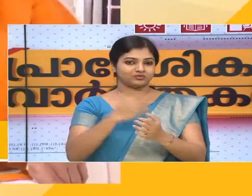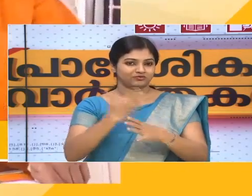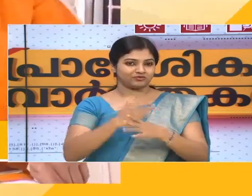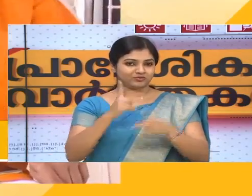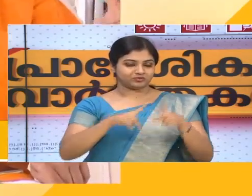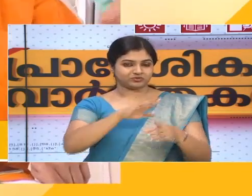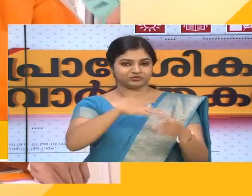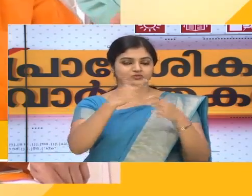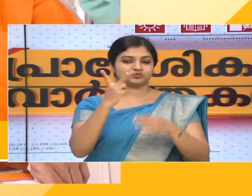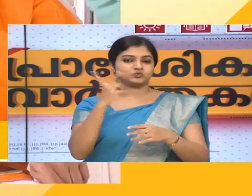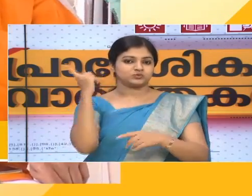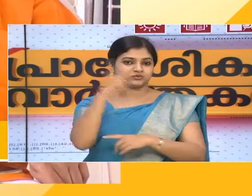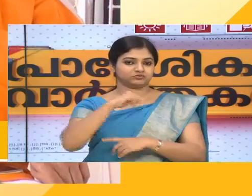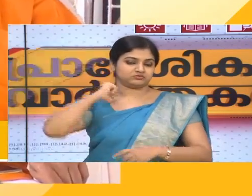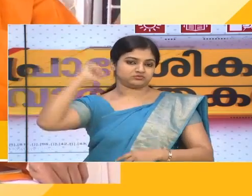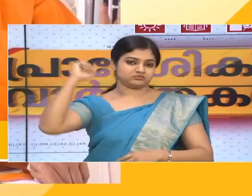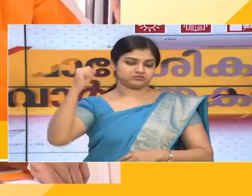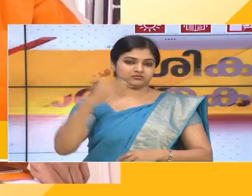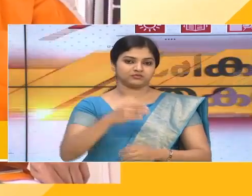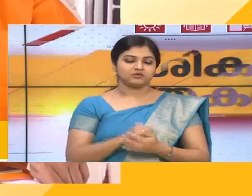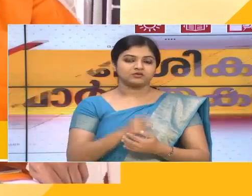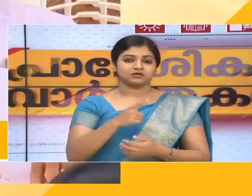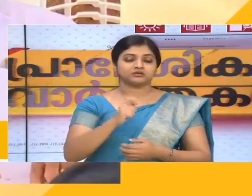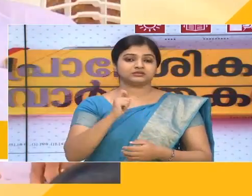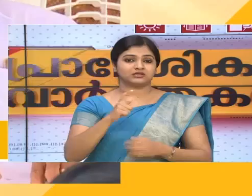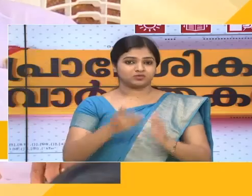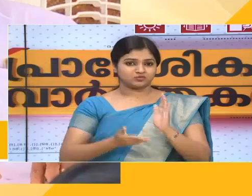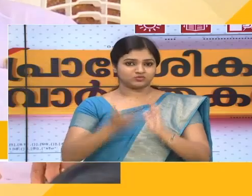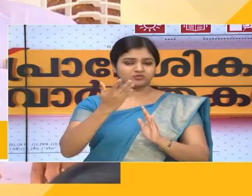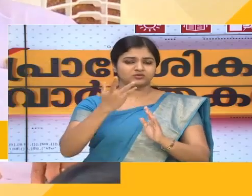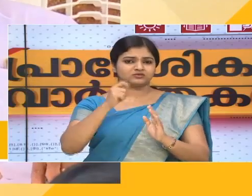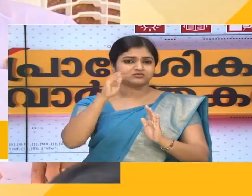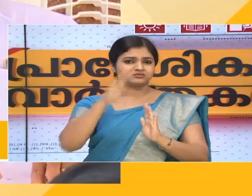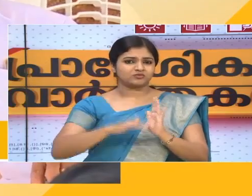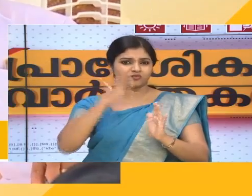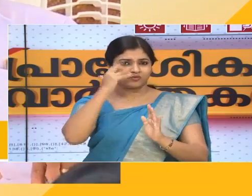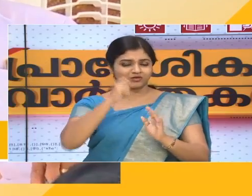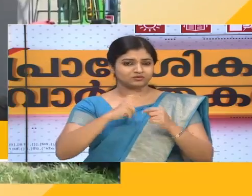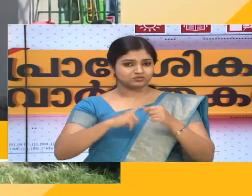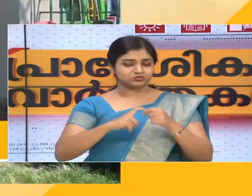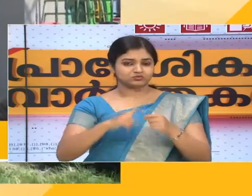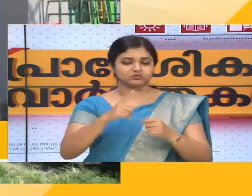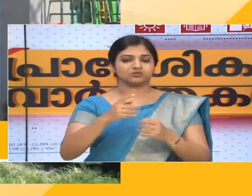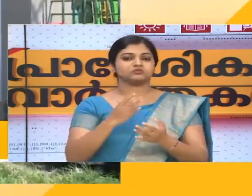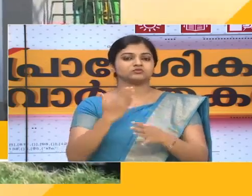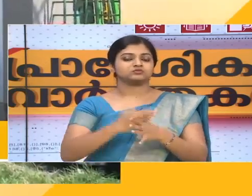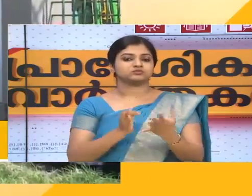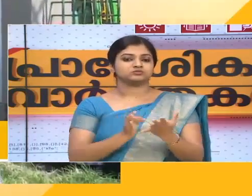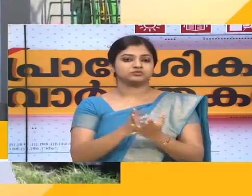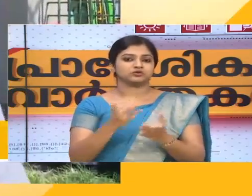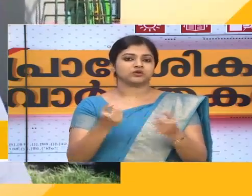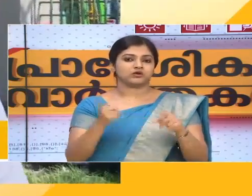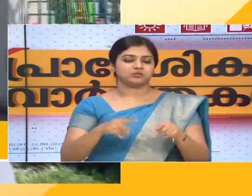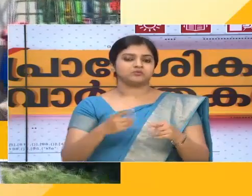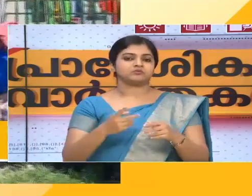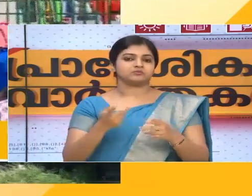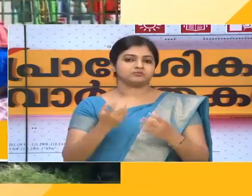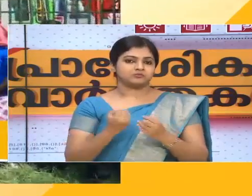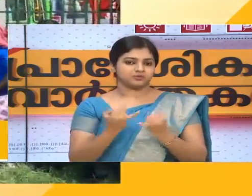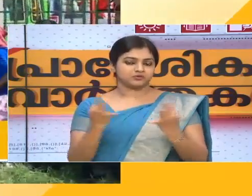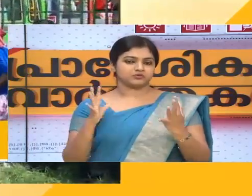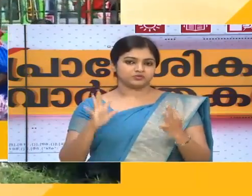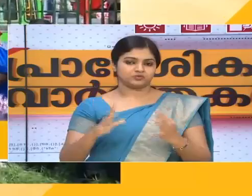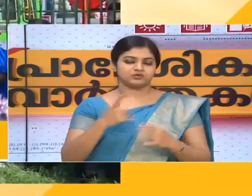നടത്തുന്നത്. മിനിമം വേതനം ആവശ്യപ്പെട്ടാൽ തൊഴിലാളികളെ പിരിച്ചുവിടുന്ന സാഹചര്യം പോലും പലയിടങ്ങളിലും ഉണ്ടെന്ന് തൊഴിലാളി നേതാക്കൾ കുറ്റപ്പെടുത്തുന്നു. ഈ മിനിമം